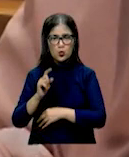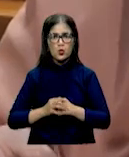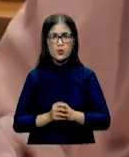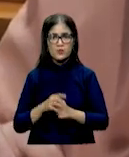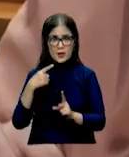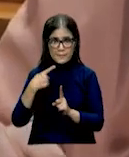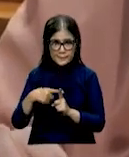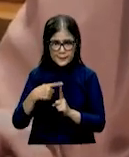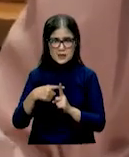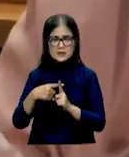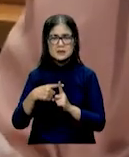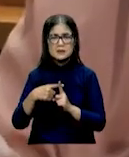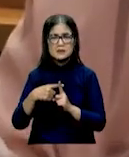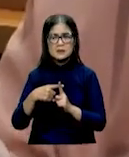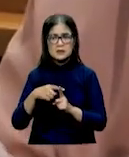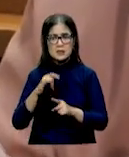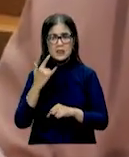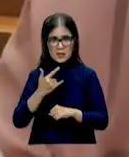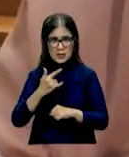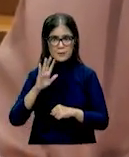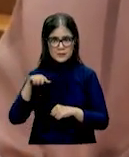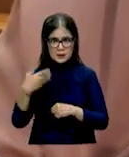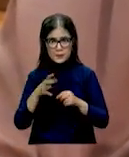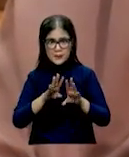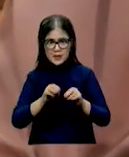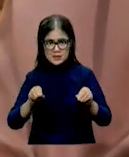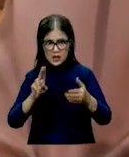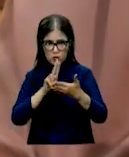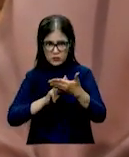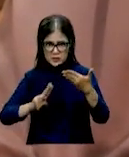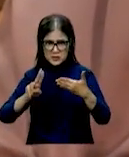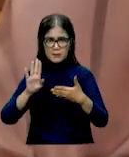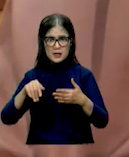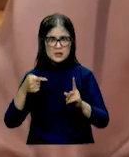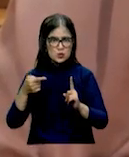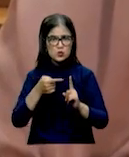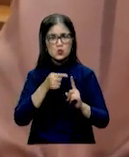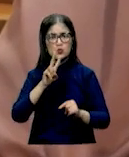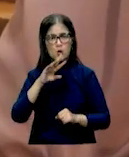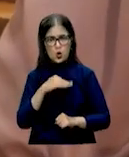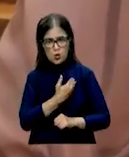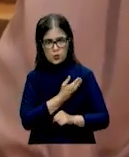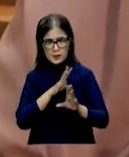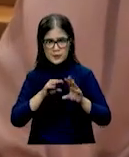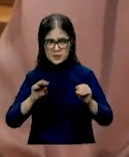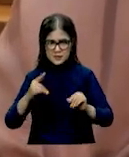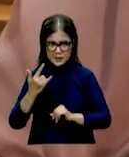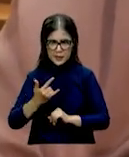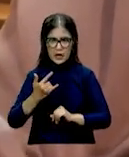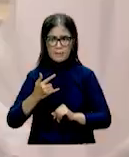ini, dia itu masih tetap pegawai, tetap Universitas Pancasila yang ditempatkan di sekolah pasca, tidak diberhentikan